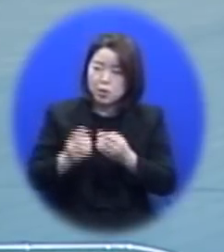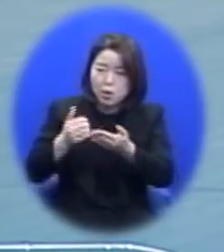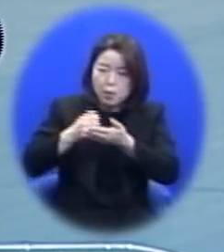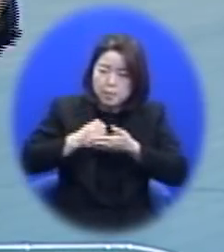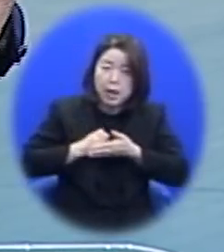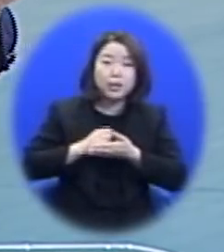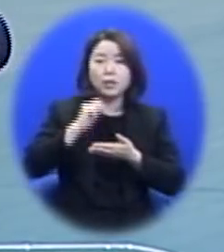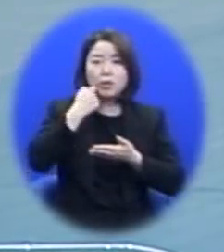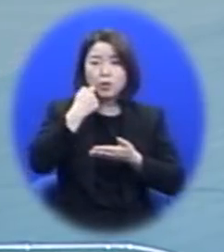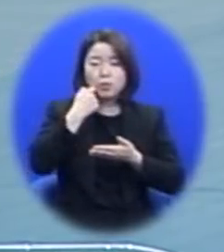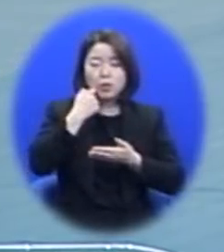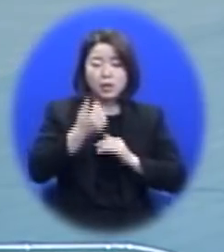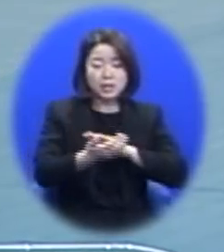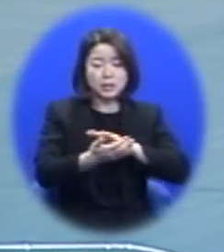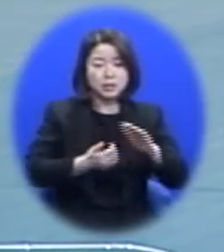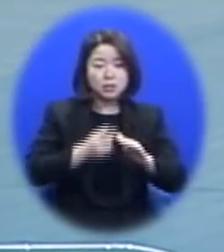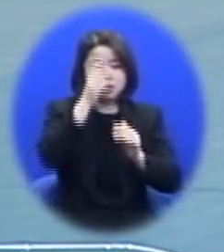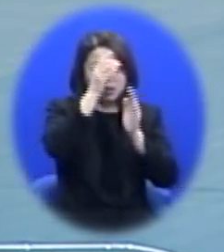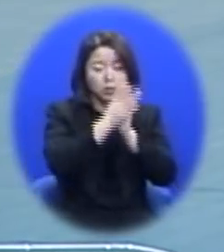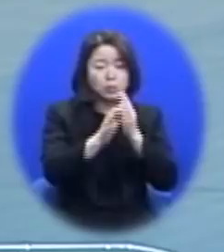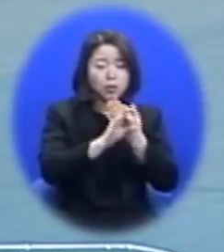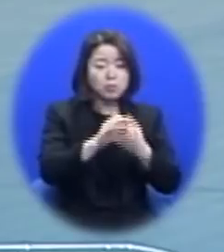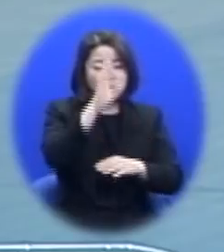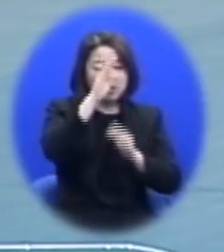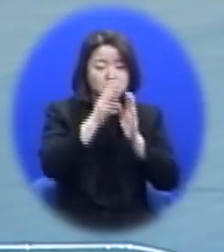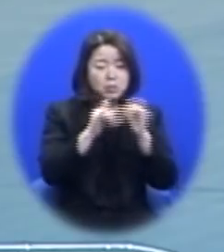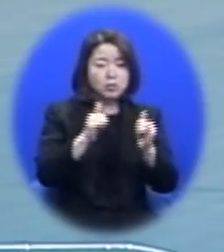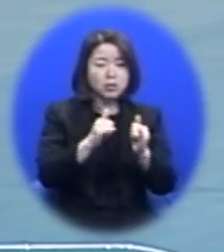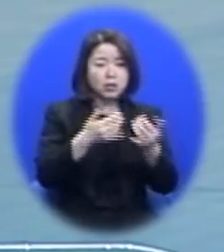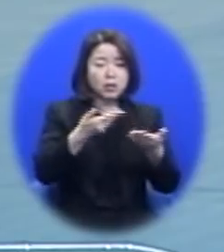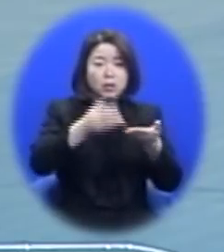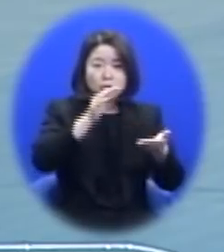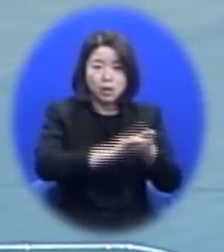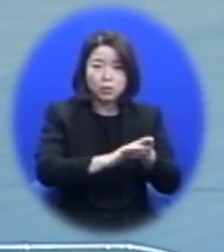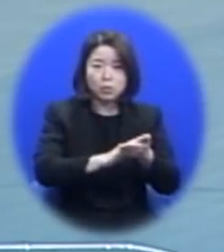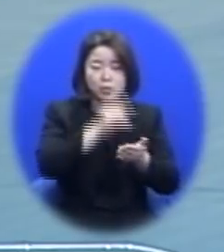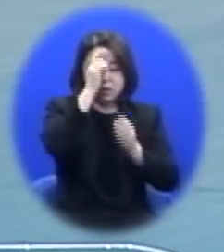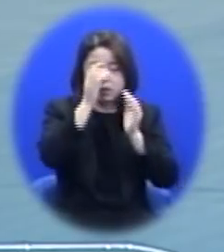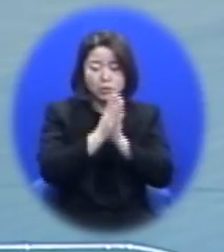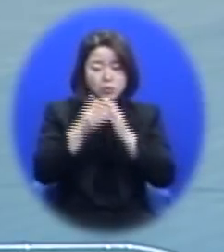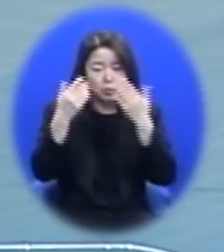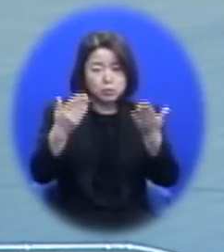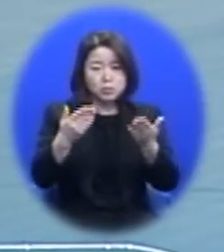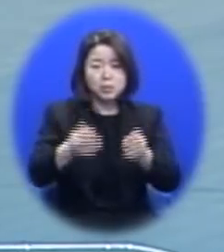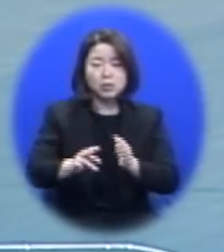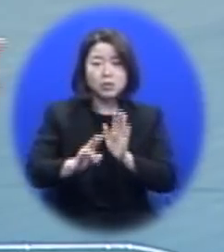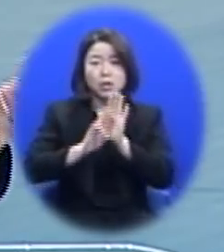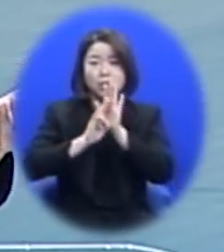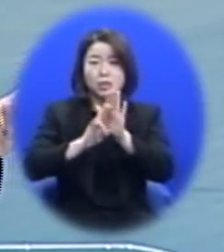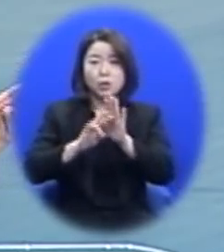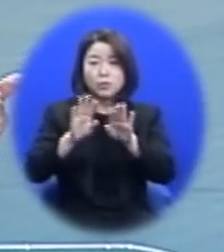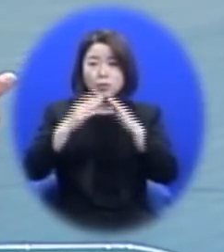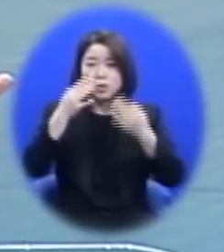전까지 기도하면 병자가 나음을 받았고, 그전에는 기도하면 예언도 열렸는데 이제는 주님이 가만히